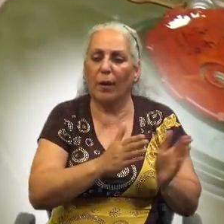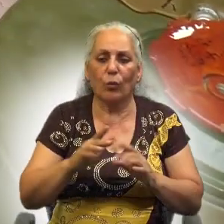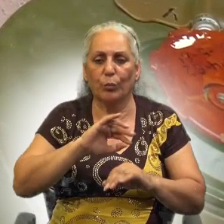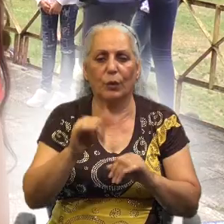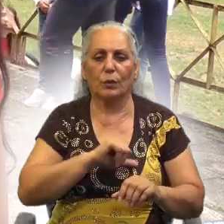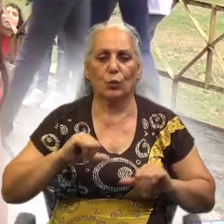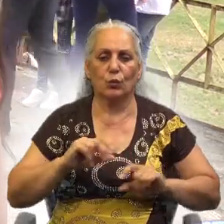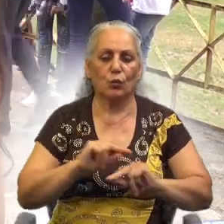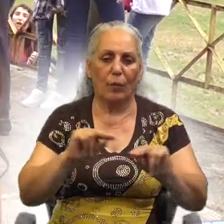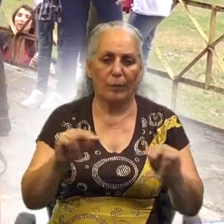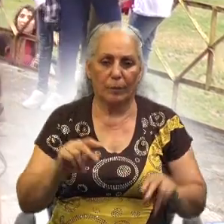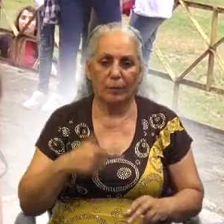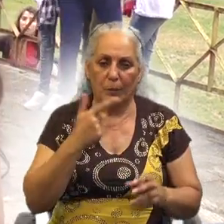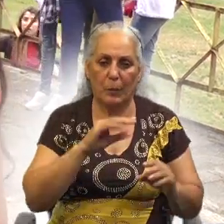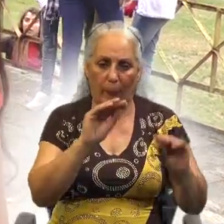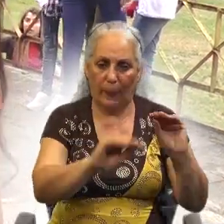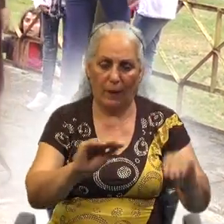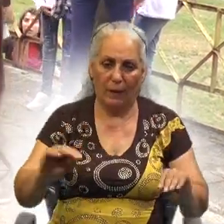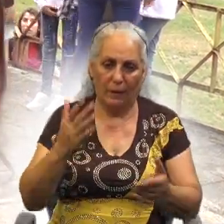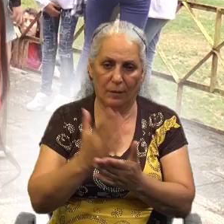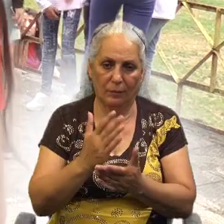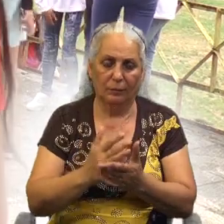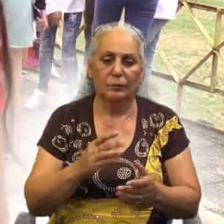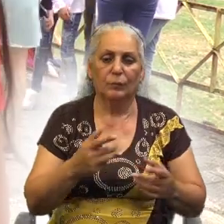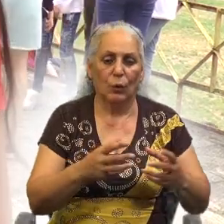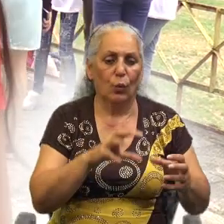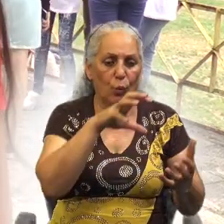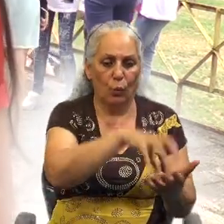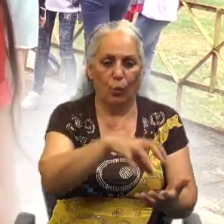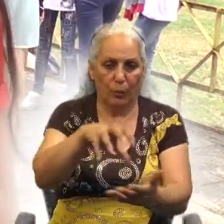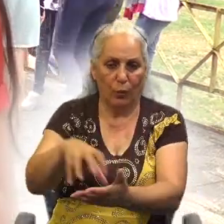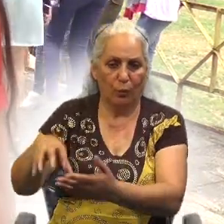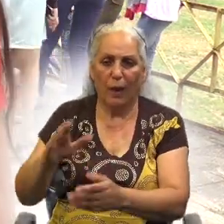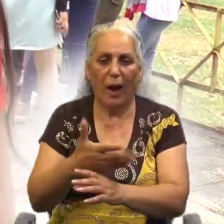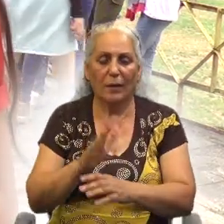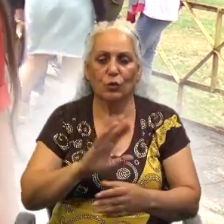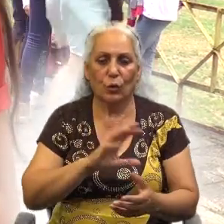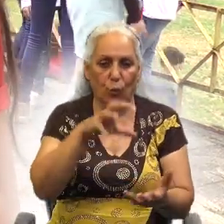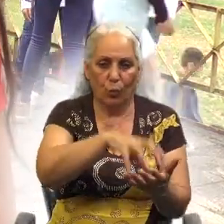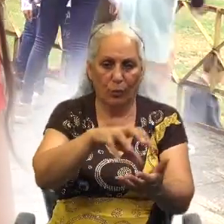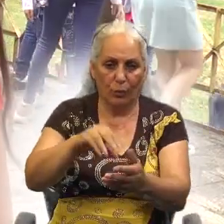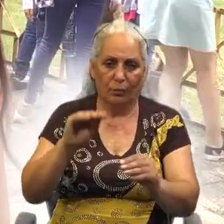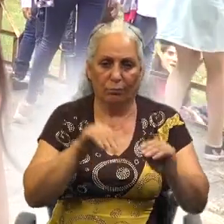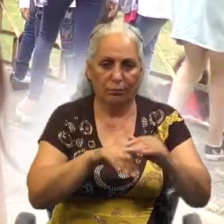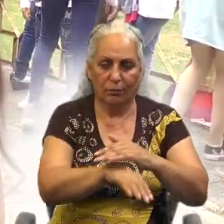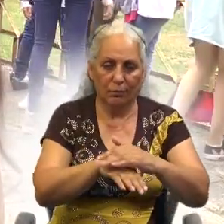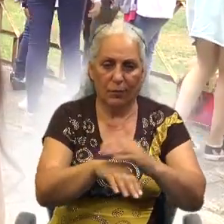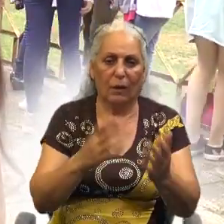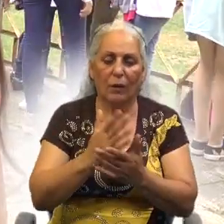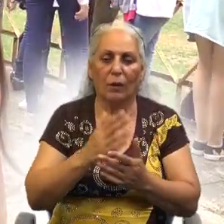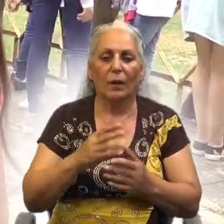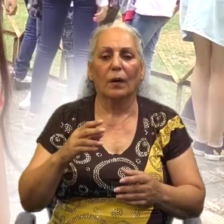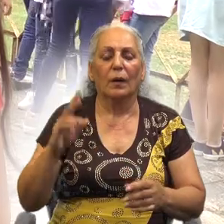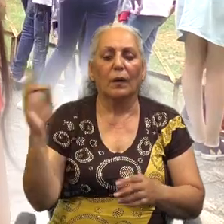խորհուրդ տալիս։ Քանի որ ականները տեղադրված են լինում խմբերով, այլ ոչ թե առանձին-առանձին, եթե գտնվում եք ականաձեր այնպիսի վայրում,